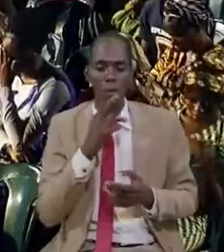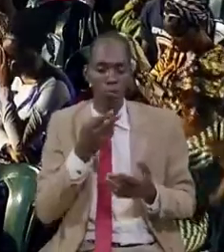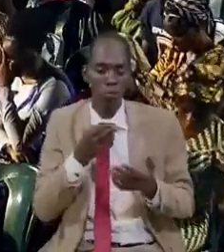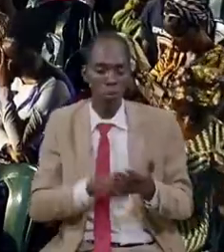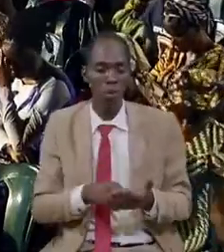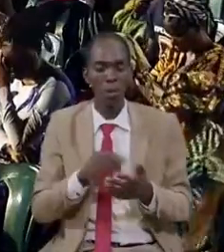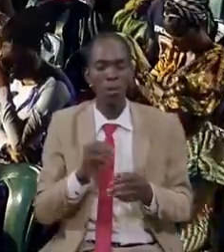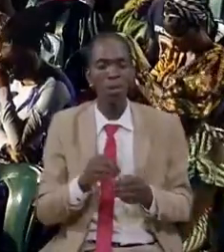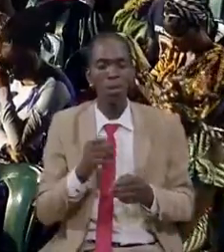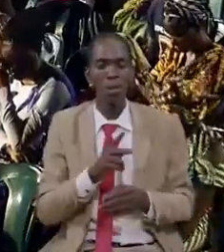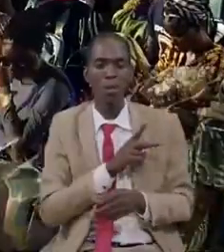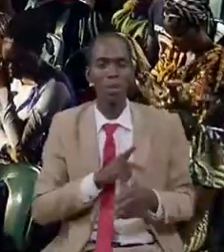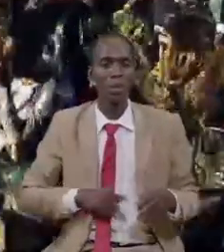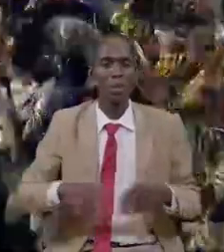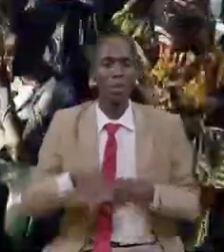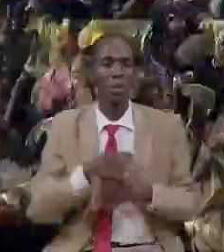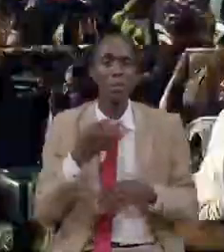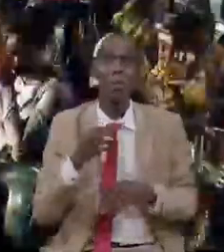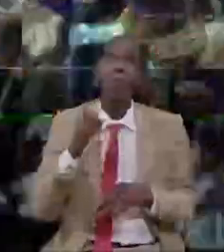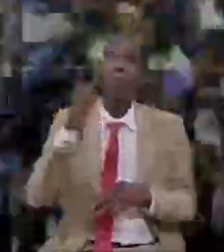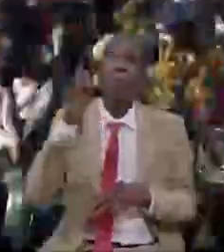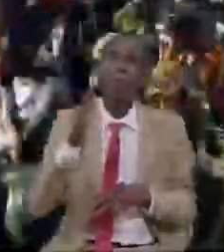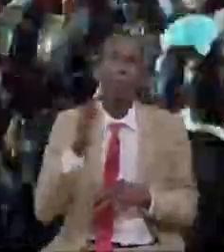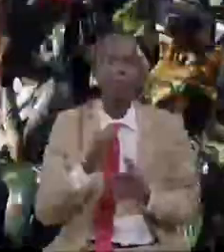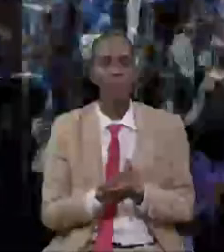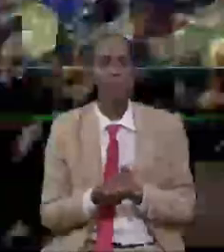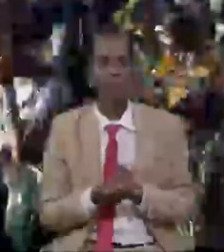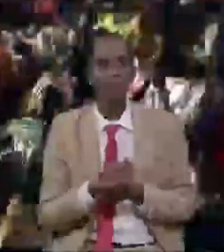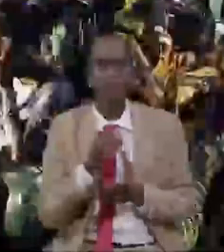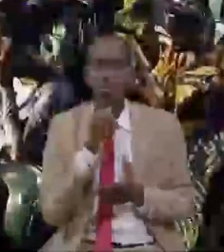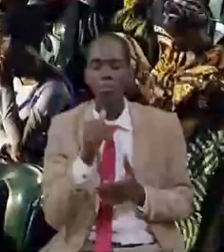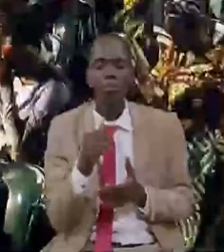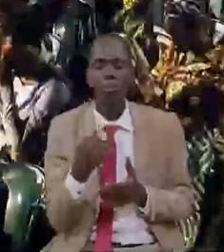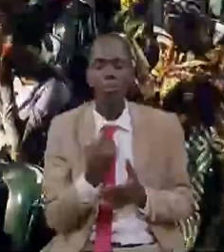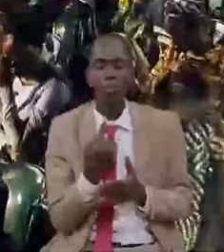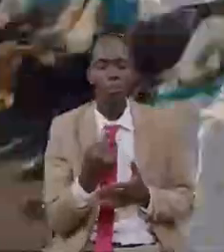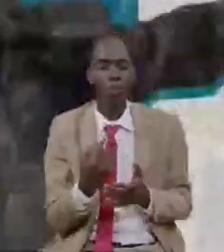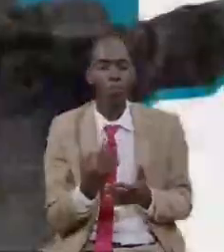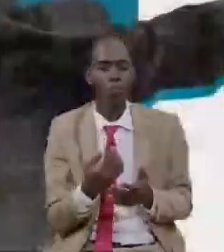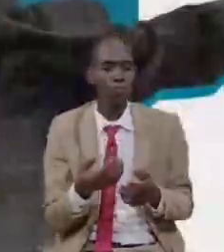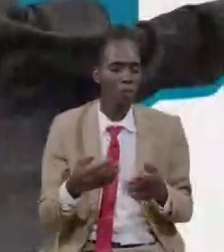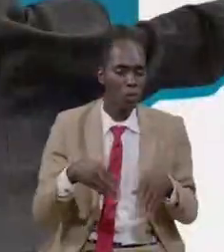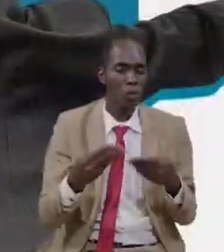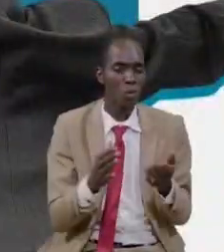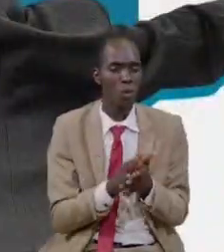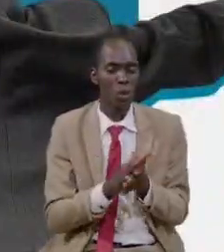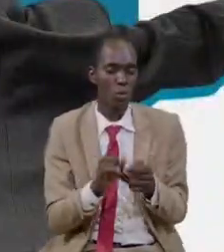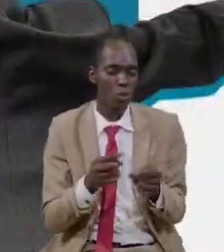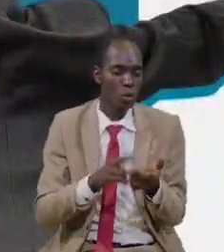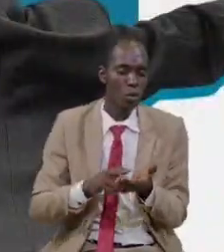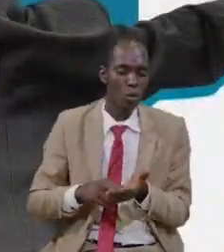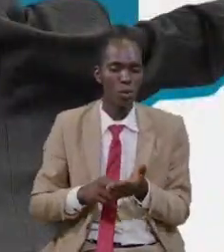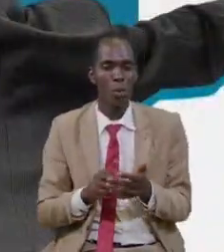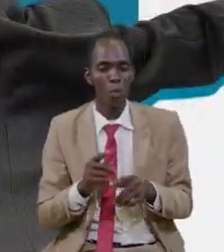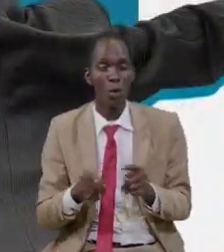où les âmes entrent dans le royaume de Dieu. Ce n'est pas seulement que nous prenons les noms ici, non, le ciel prend les